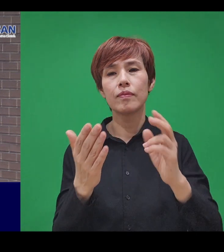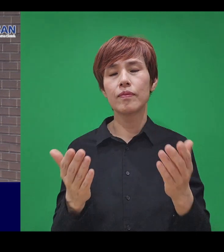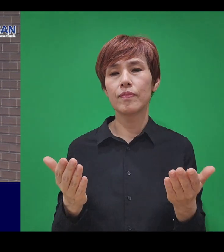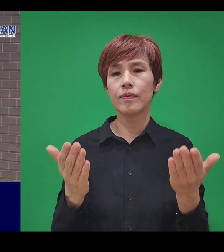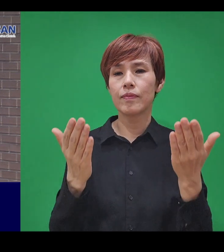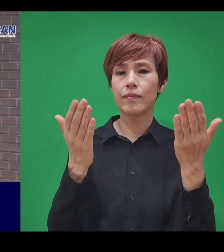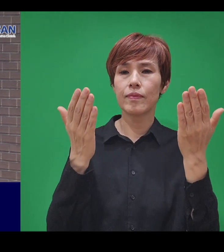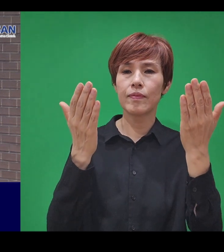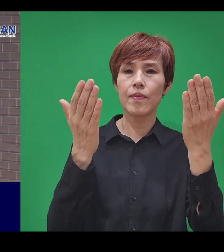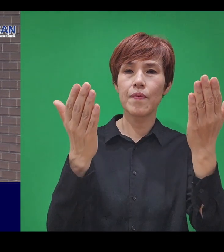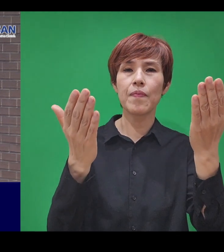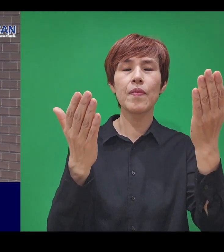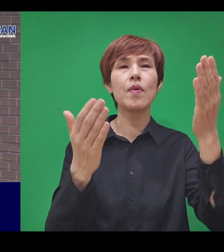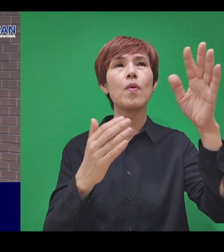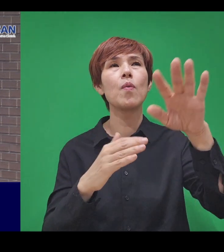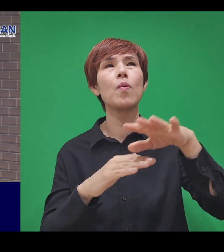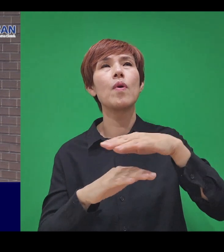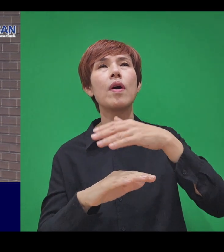찬양해.